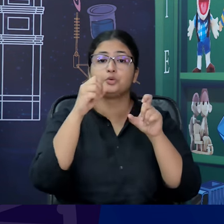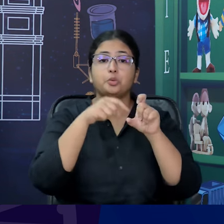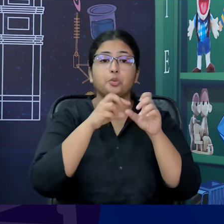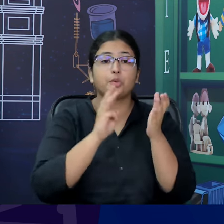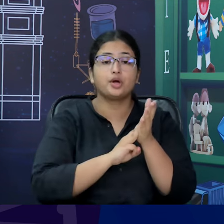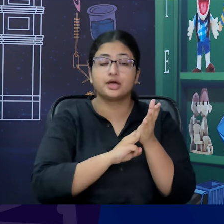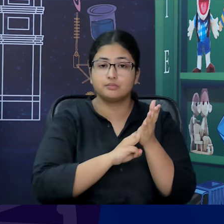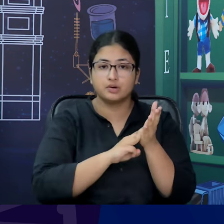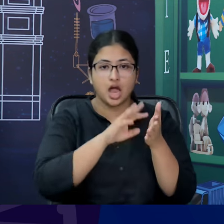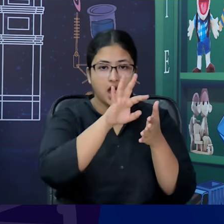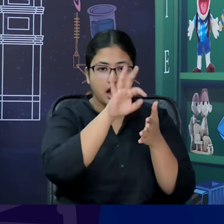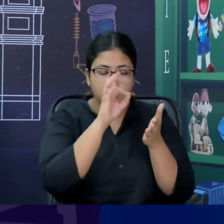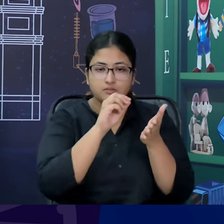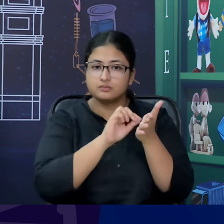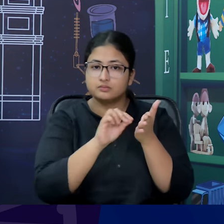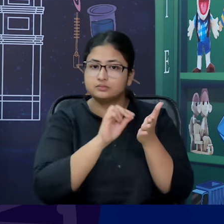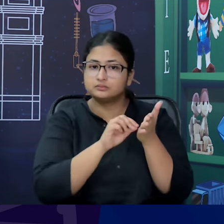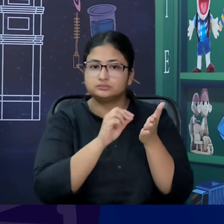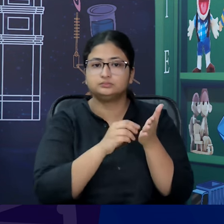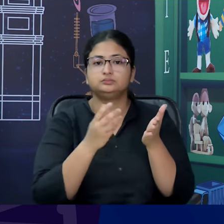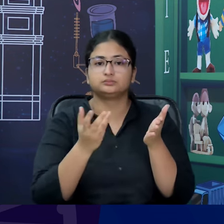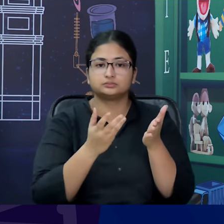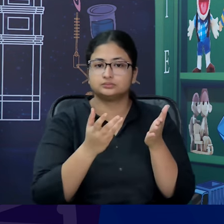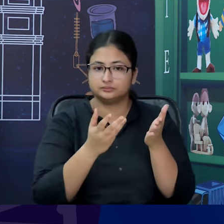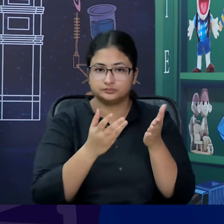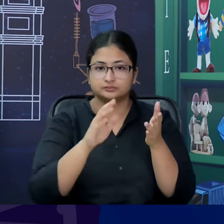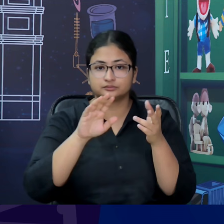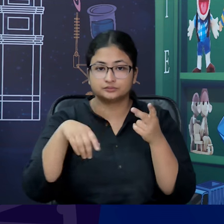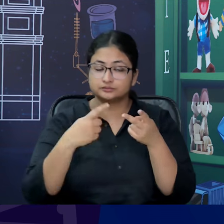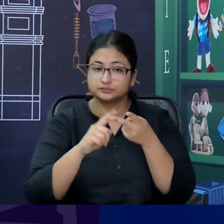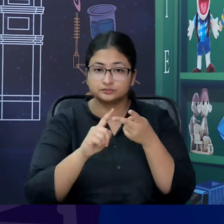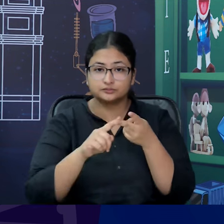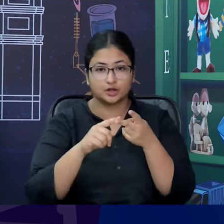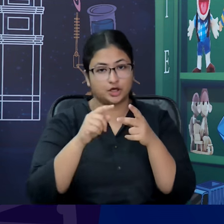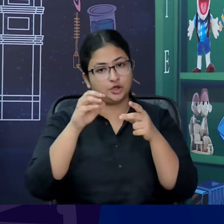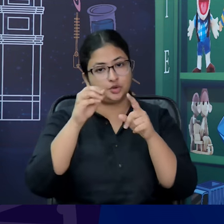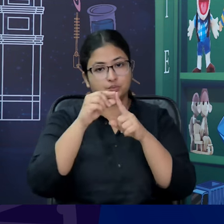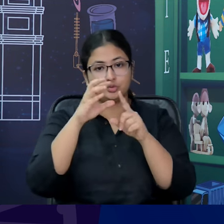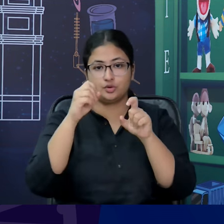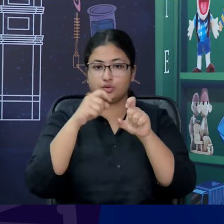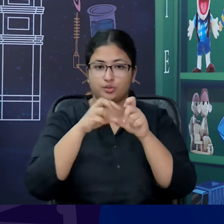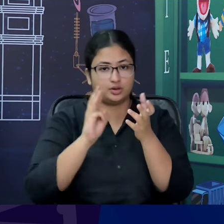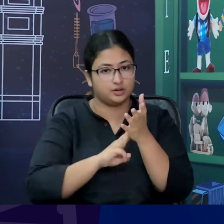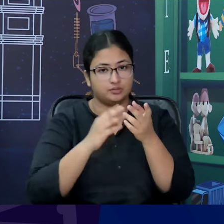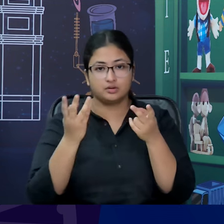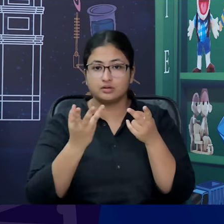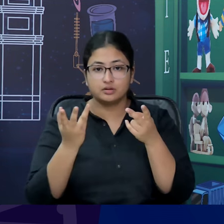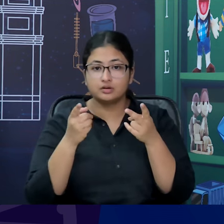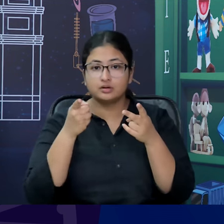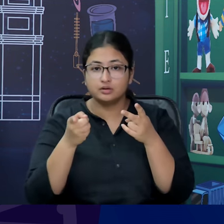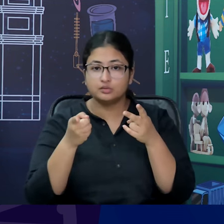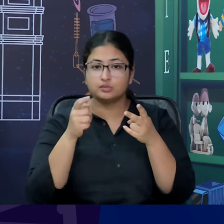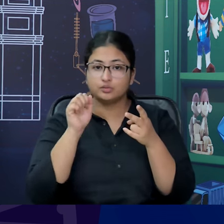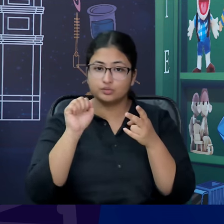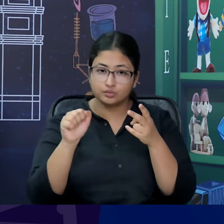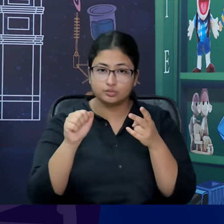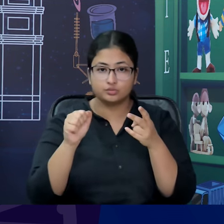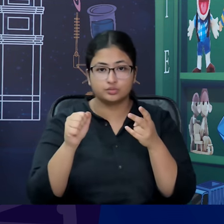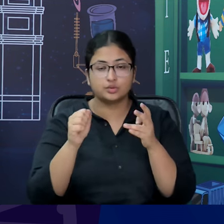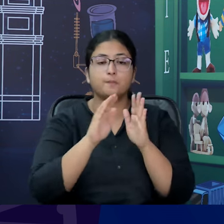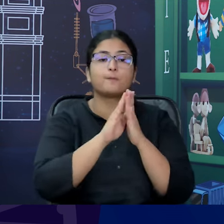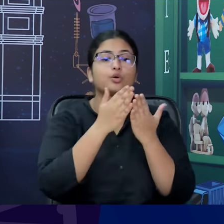है और दूसरी कविता जिस पर आपने बताया कि बात सीधी थी पर यह जो है कोई दूसरा नहीं इनका ये जो महत्त्वपूर्ण काव्य संग्रह है